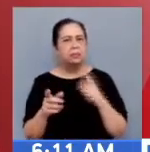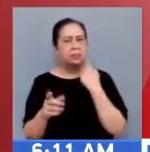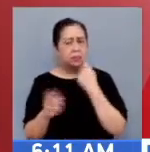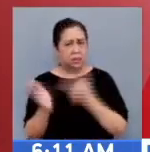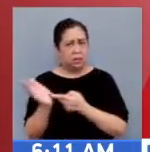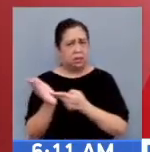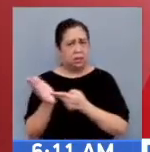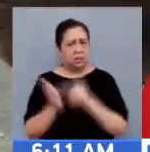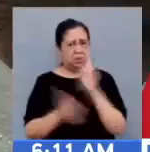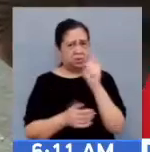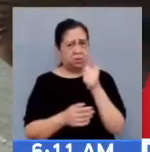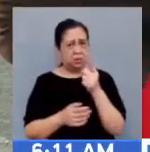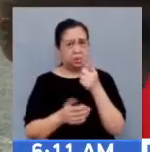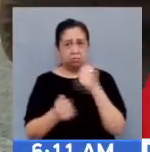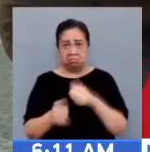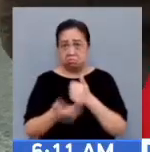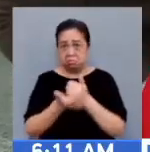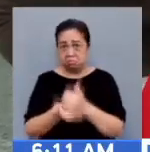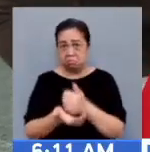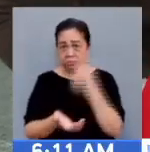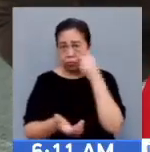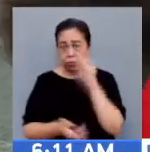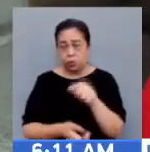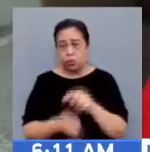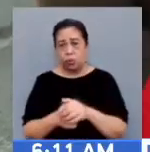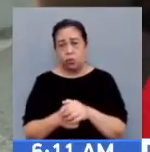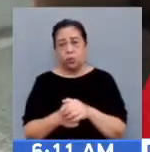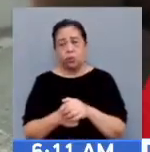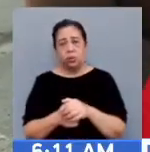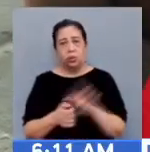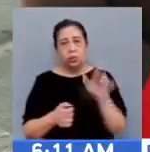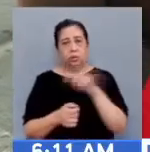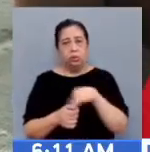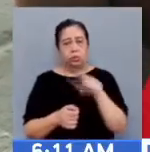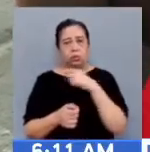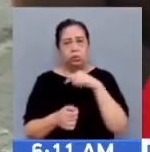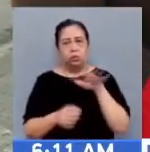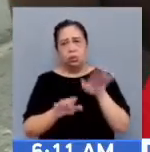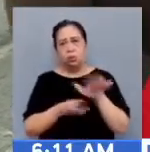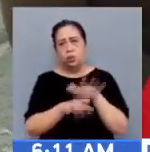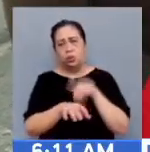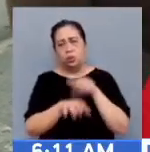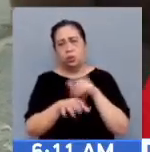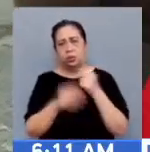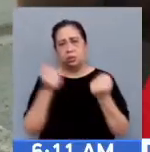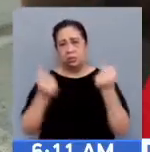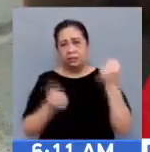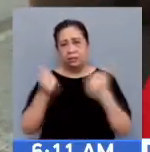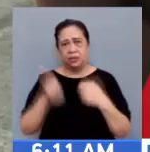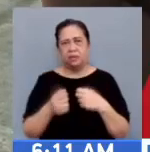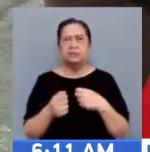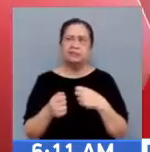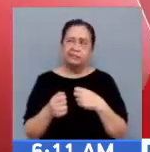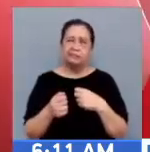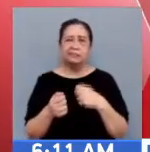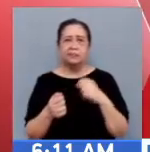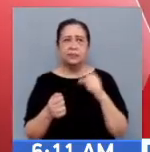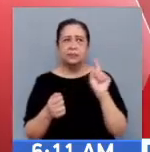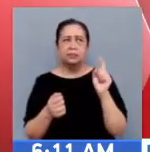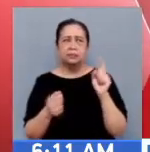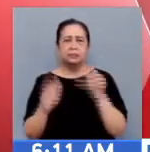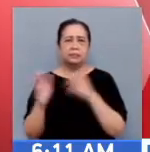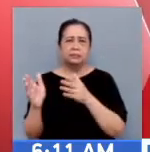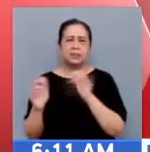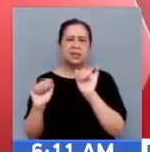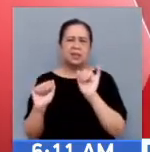ba makakatulong na rin yan? Doon po sa ating mga naghihikahos na jeepney driver? Sa isang banda ay makakatulong